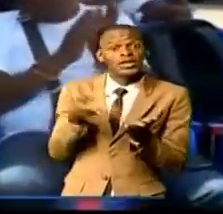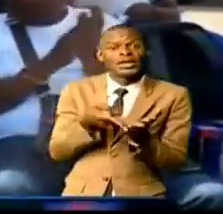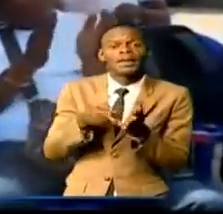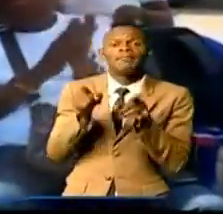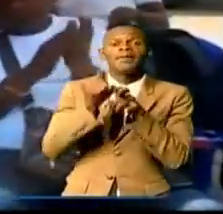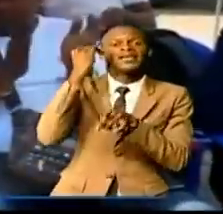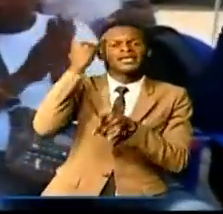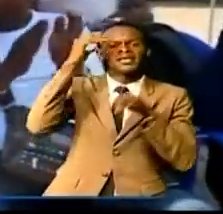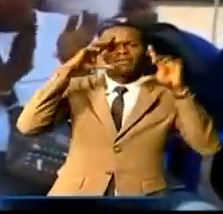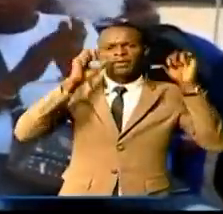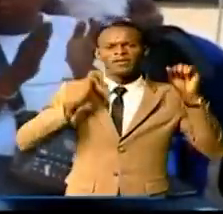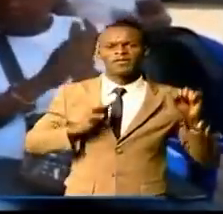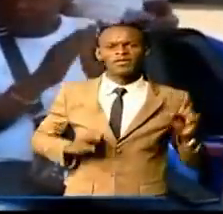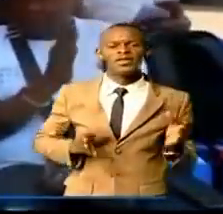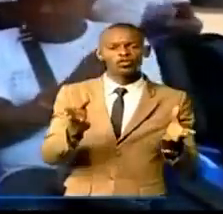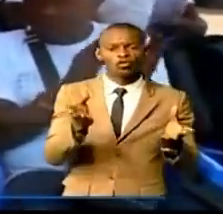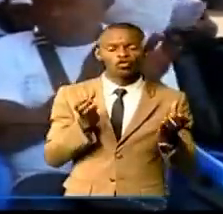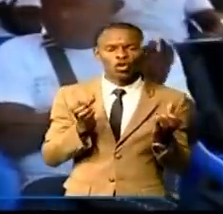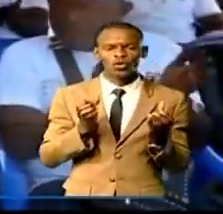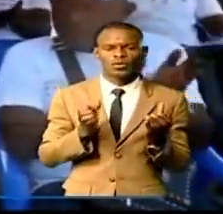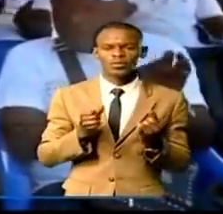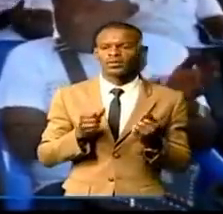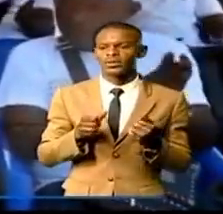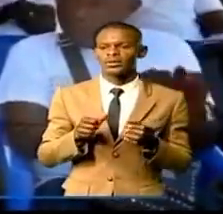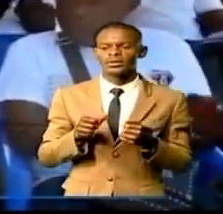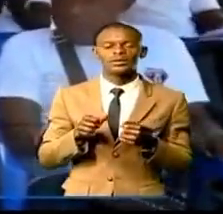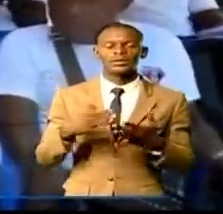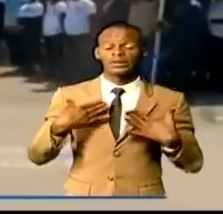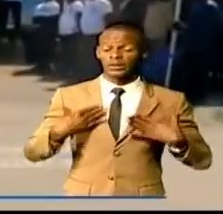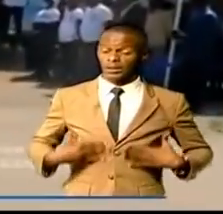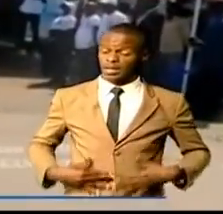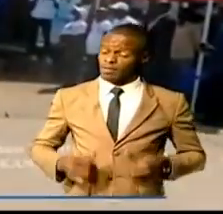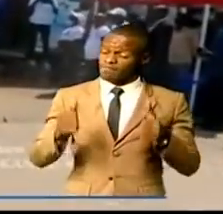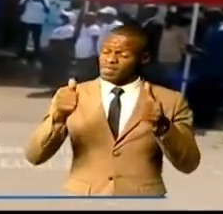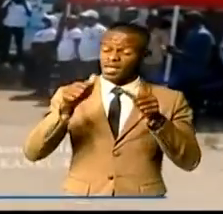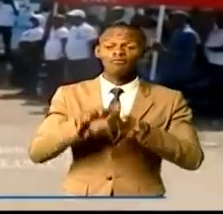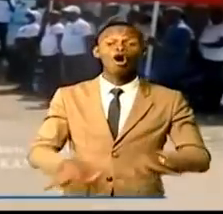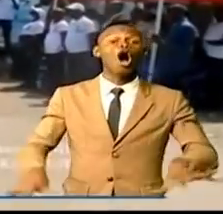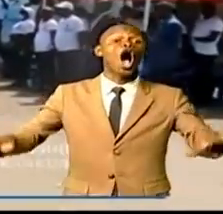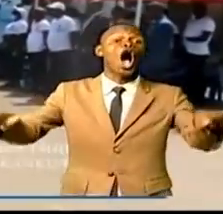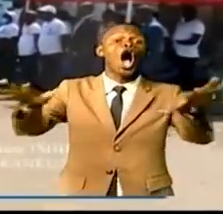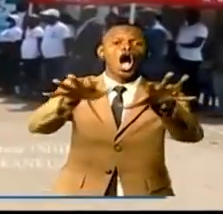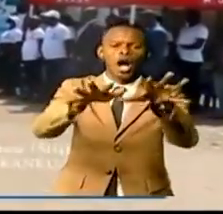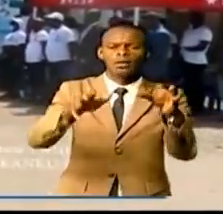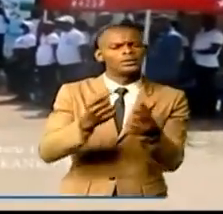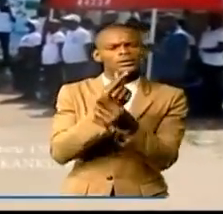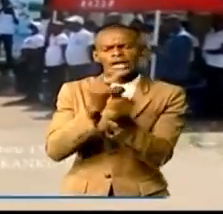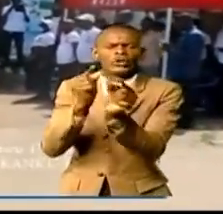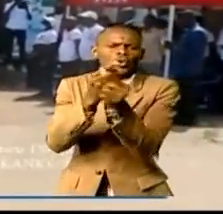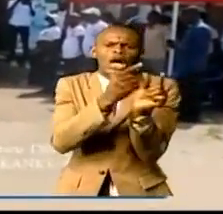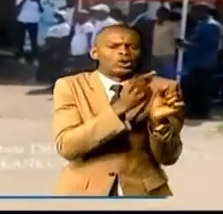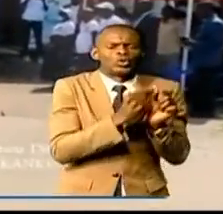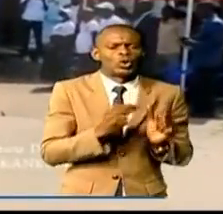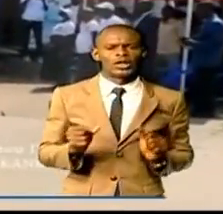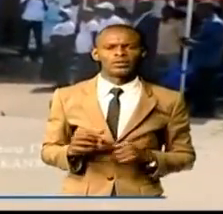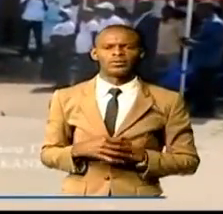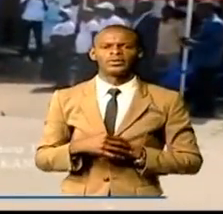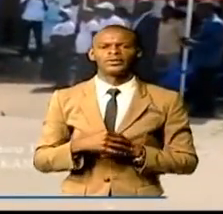Cette manifestation haute en couleur s'est déroulée devant l'esplanade de la pro-cathédrale Saint-André dans la commune de